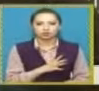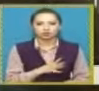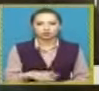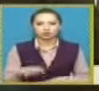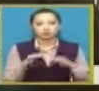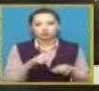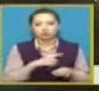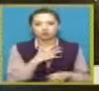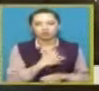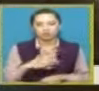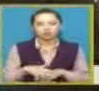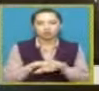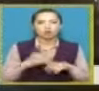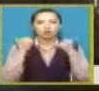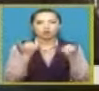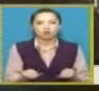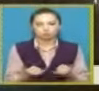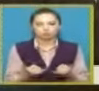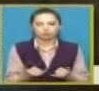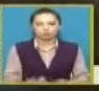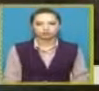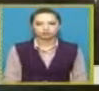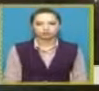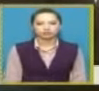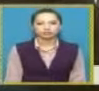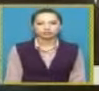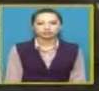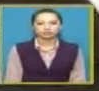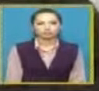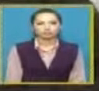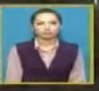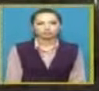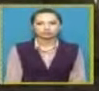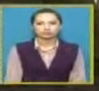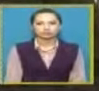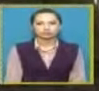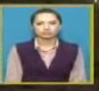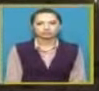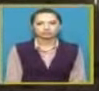үшін қаншалықты жұмыс атқаратындығы әрине уақыттың еншісінде. Саттар Есімбеков, Руслан Рүстемов, Нұржан Ақжол, Қазақстан, Шымкент телеарнасы.